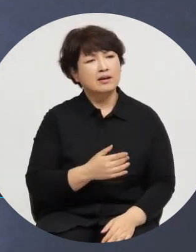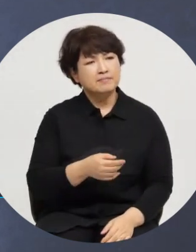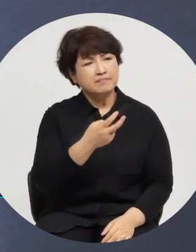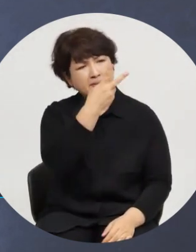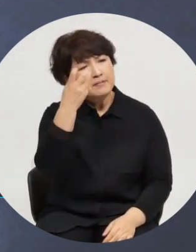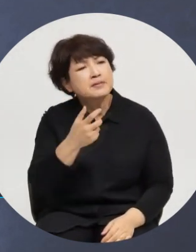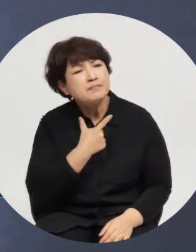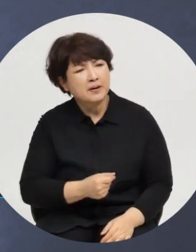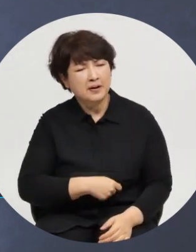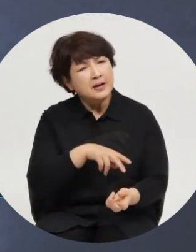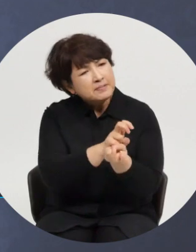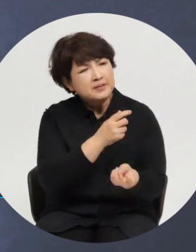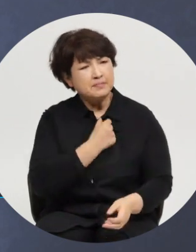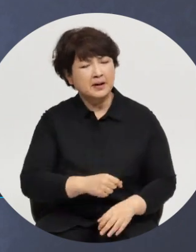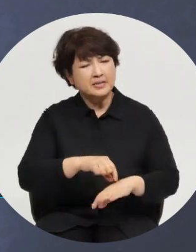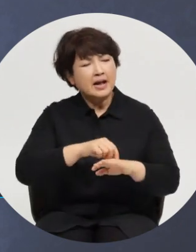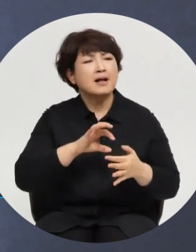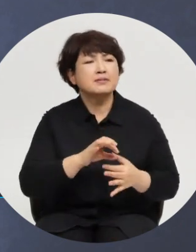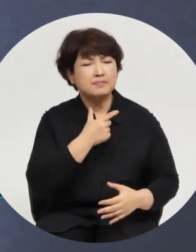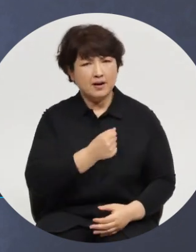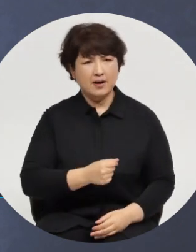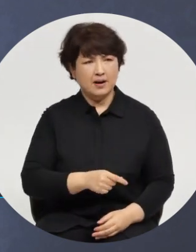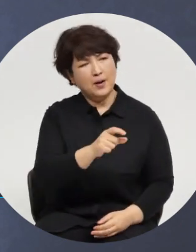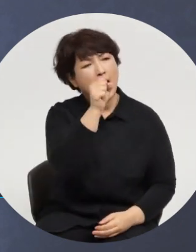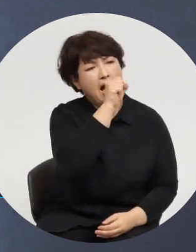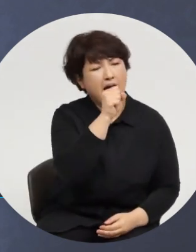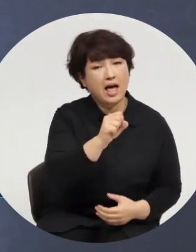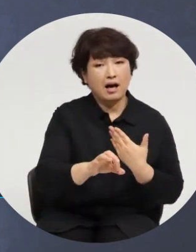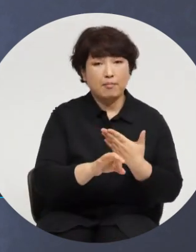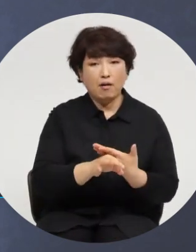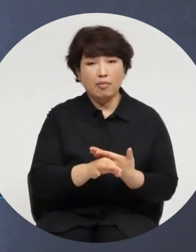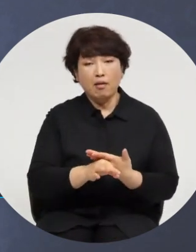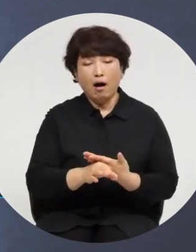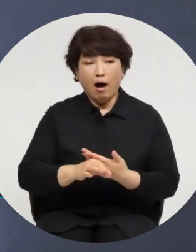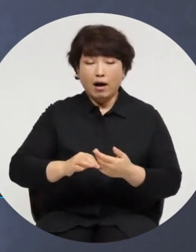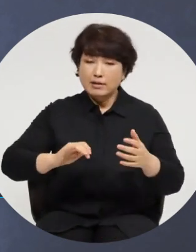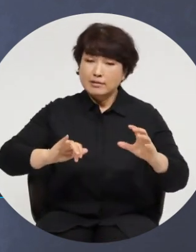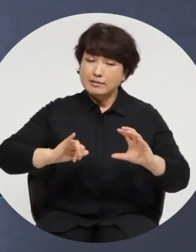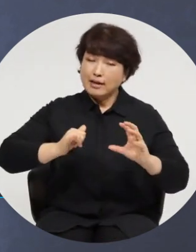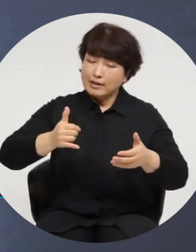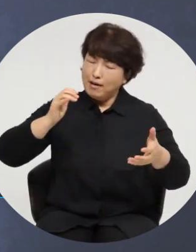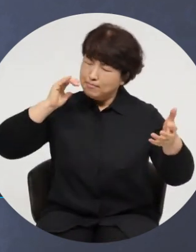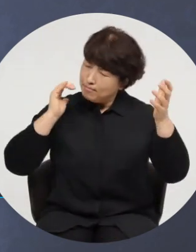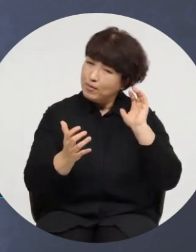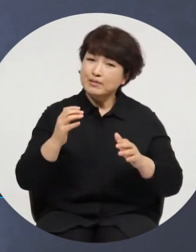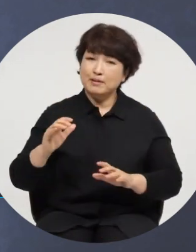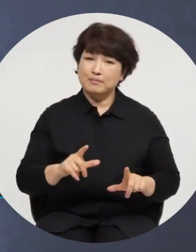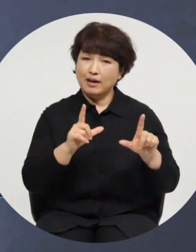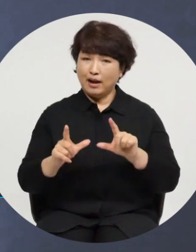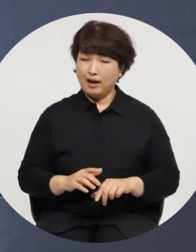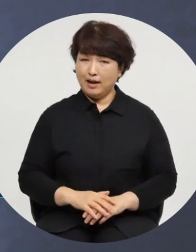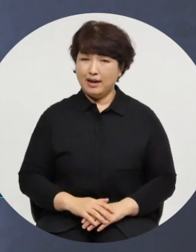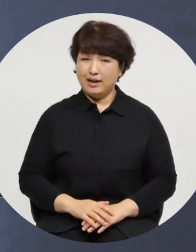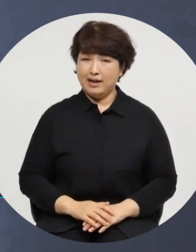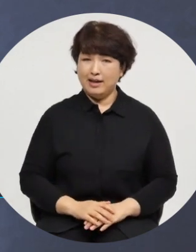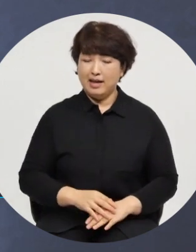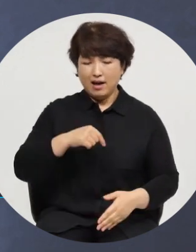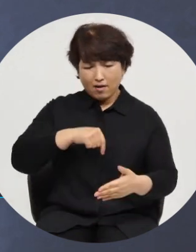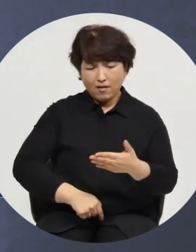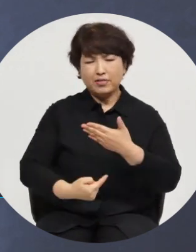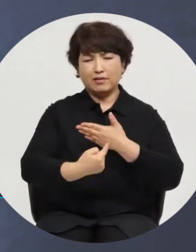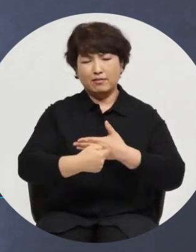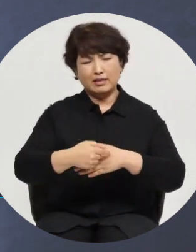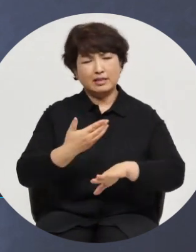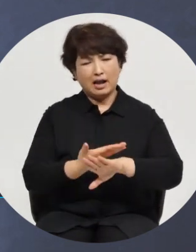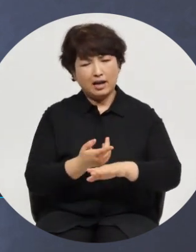맘에 든다고 아다나 하룻밤 자고 싶어 난 너를 좋아해 이런건 어떻게 이거 복잡해서 살겠어요 아